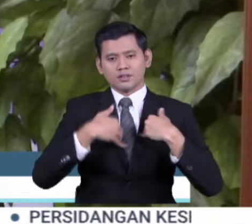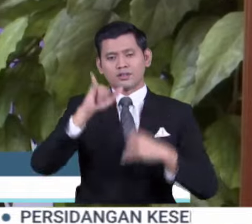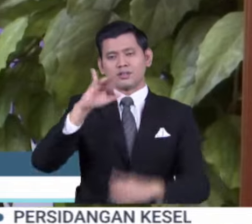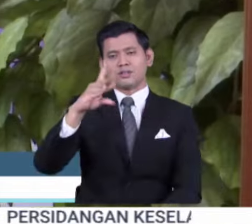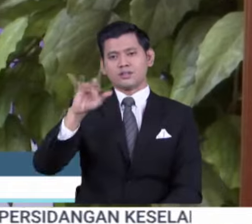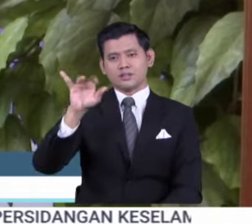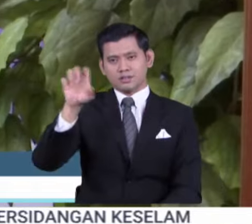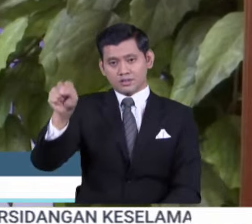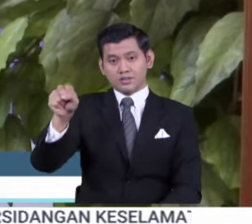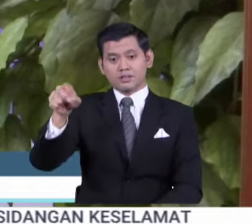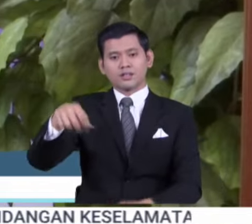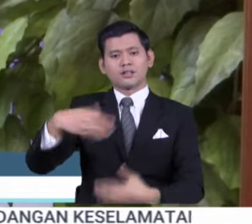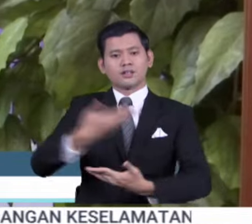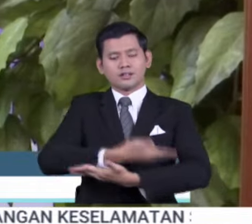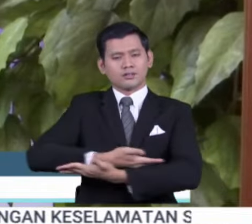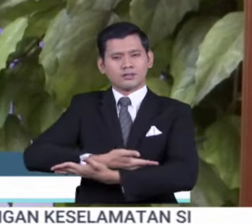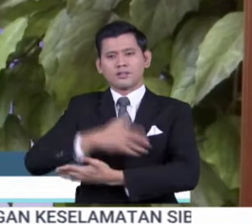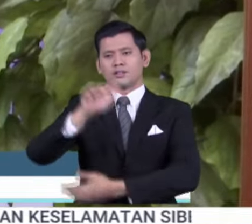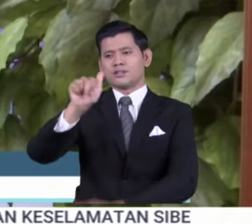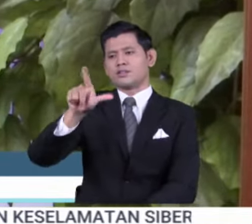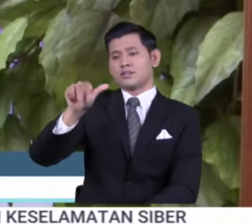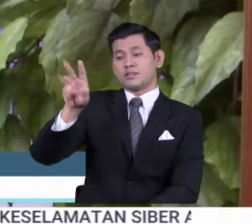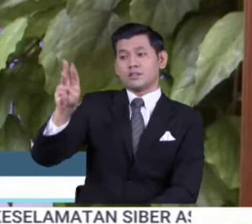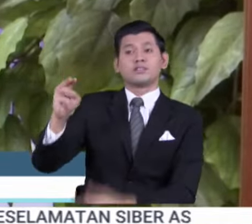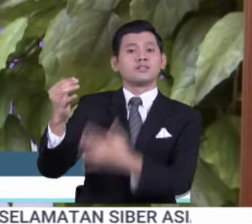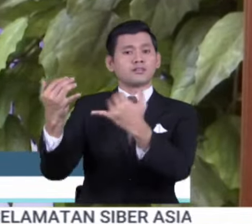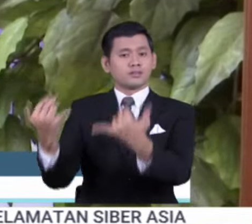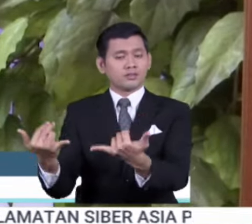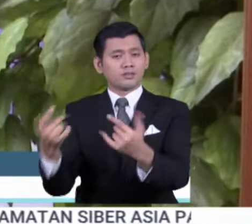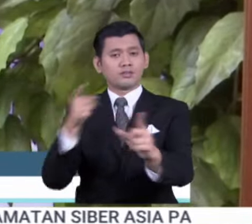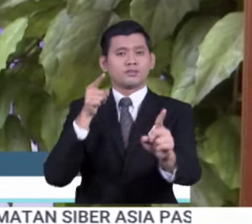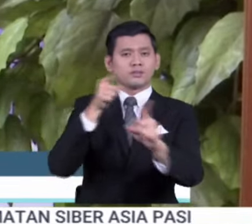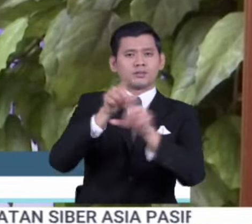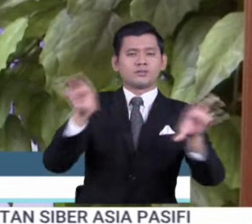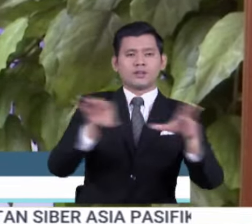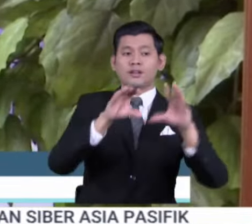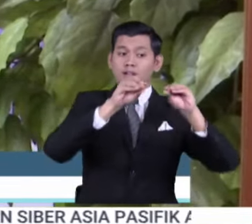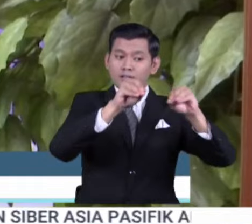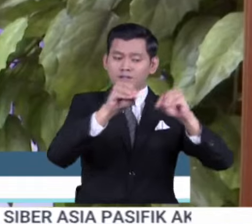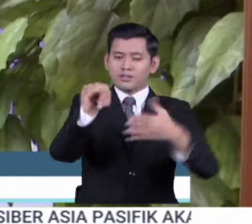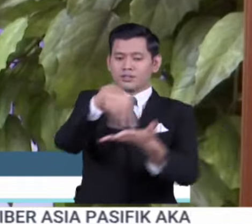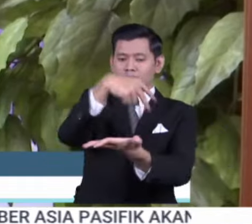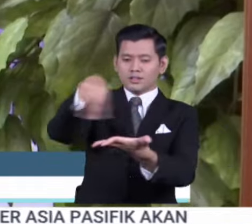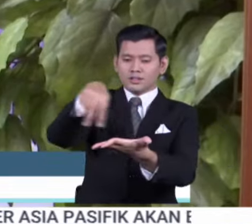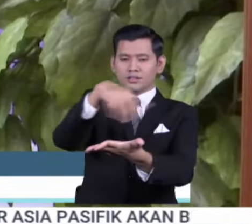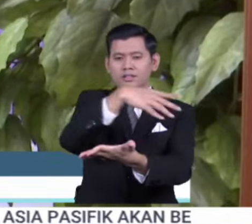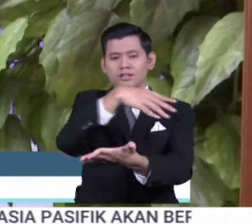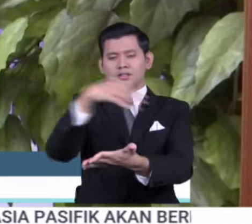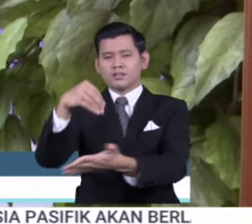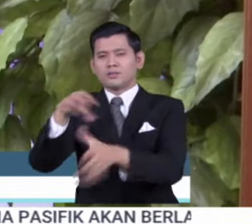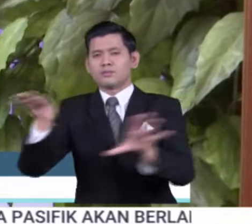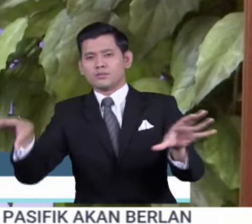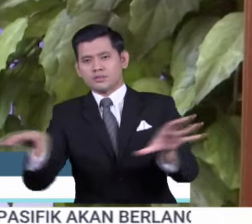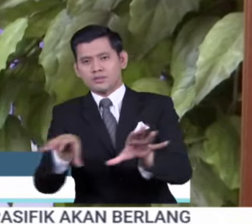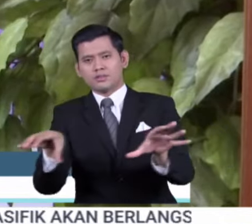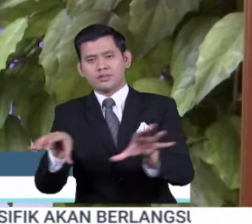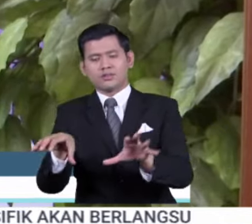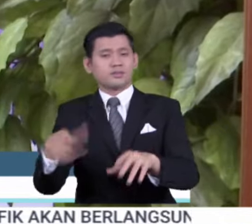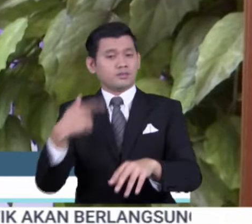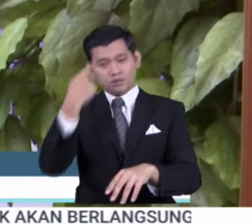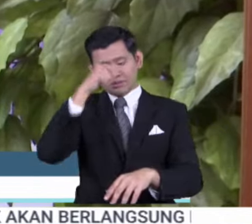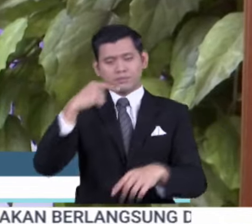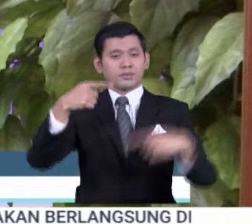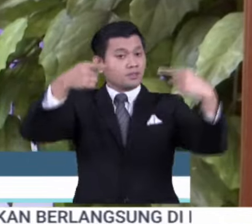anak Alam kan, and then Alam pun lebih fokus kepada membuat koreografi and then Alam pun fokus pada studio. Jadi untuk pertandingan ni sebenarnya Alam lebih